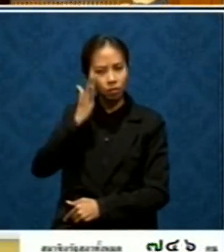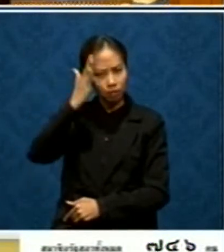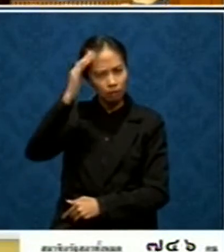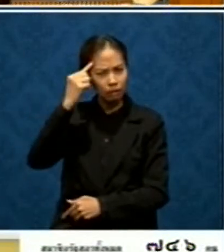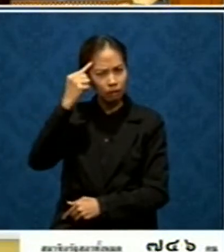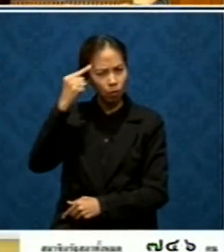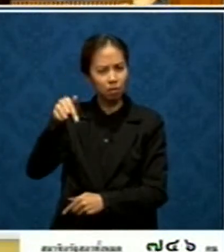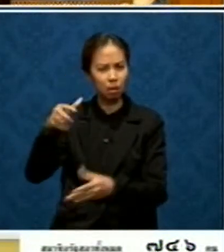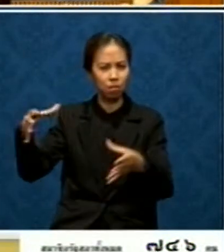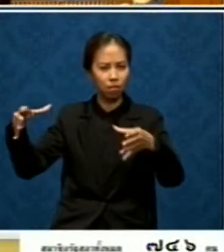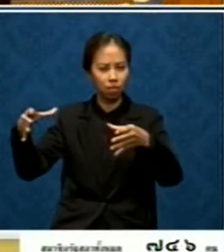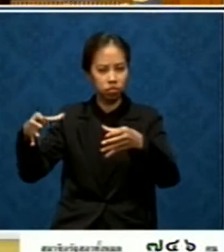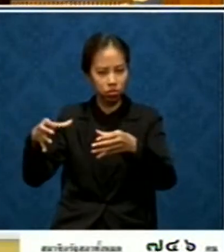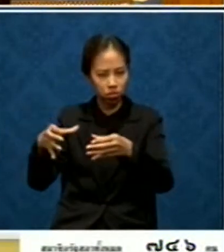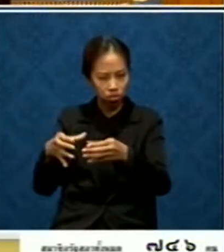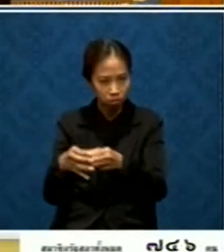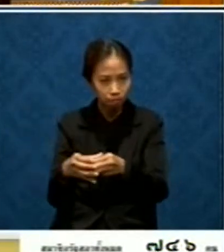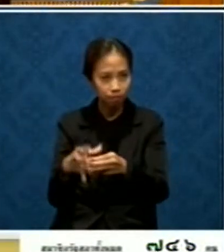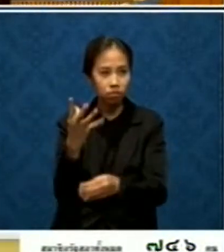นื่อง